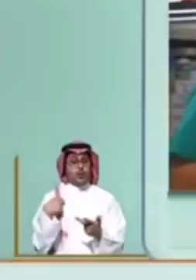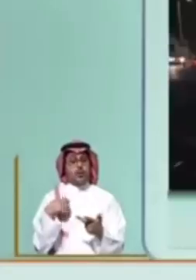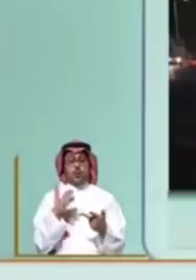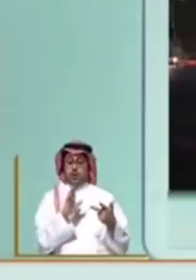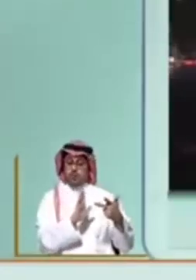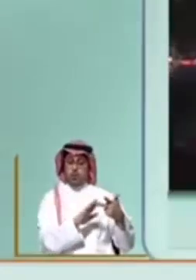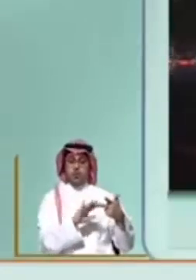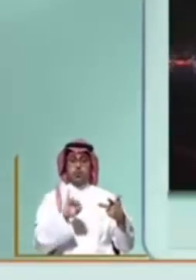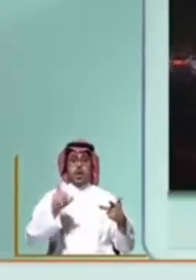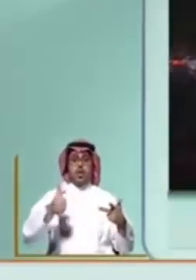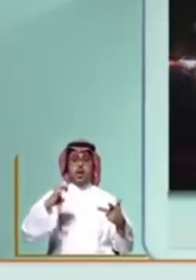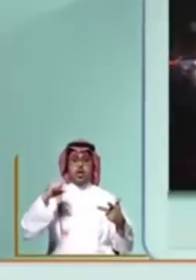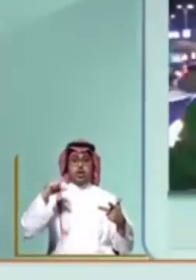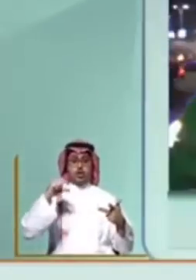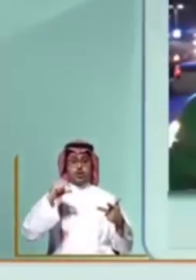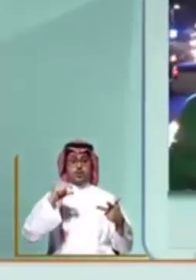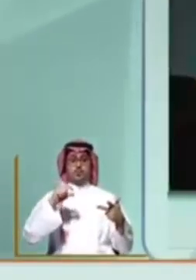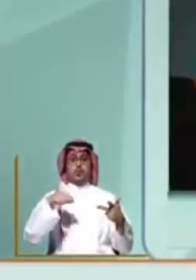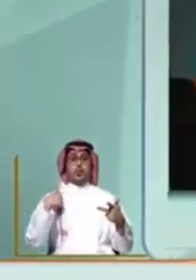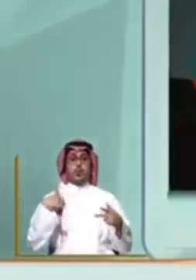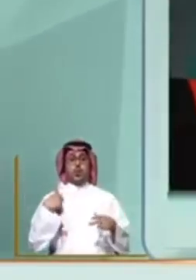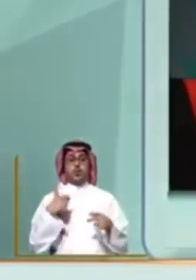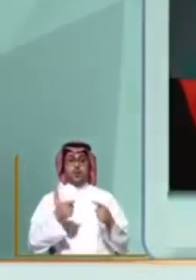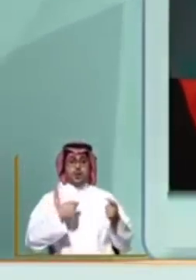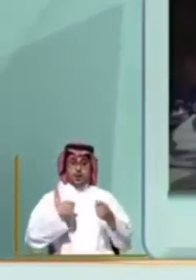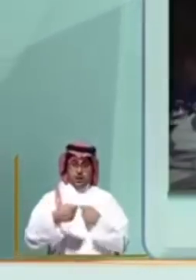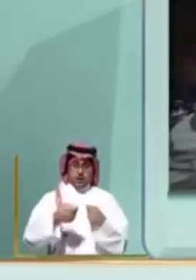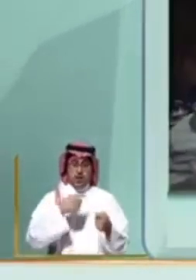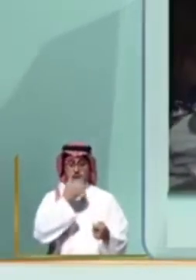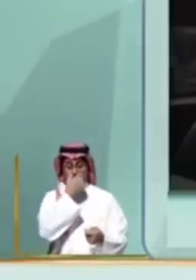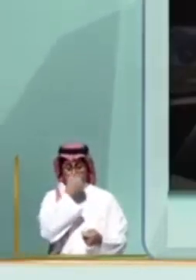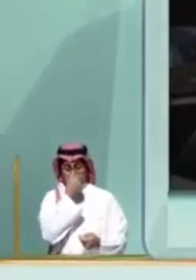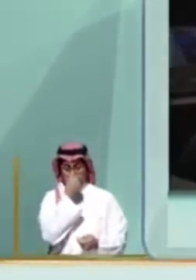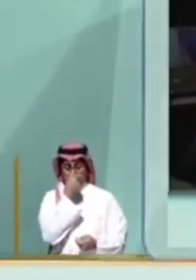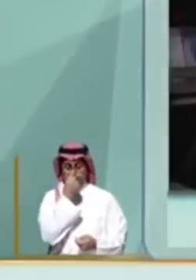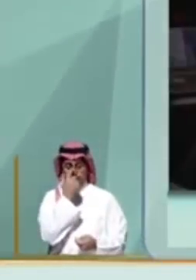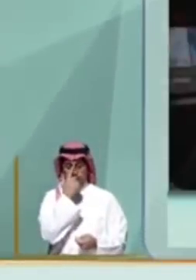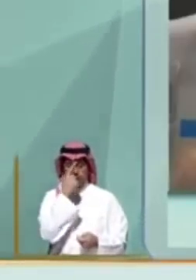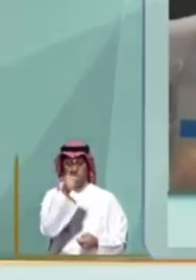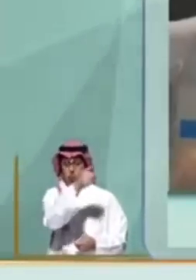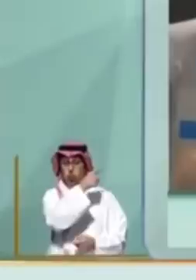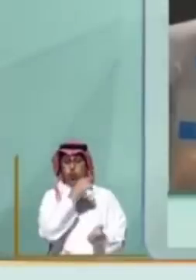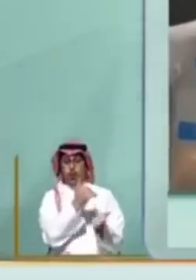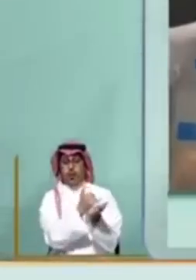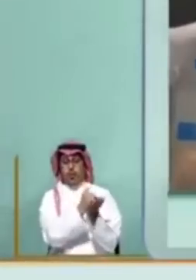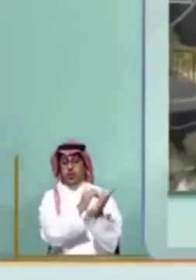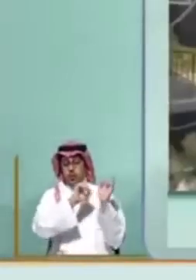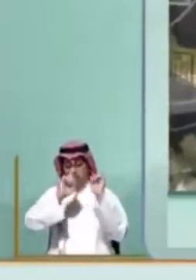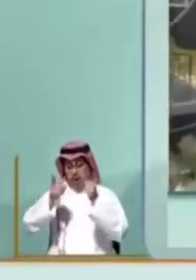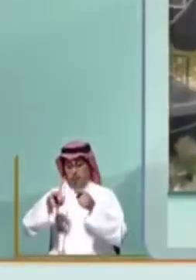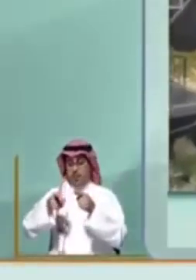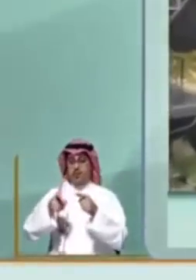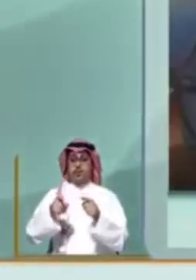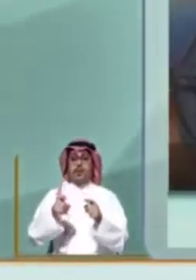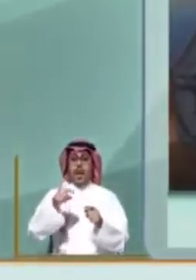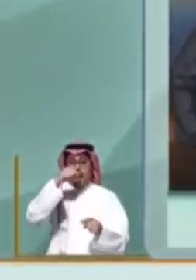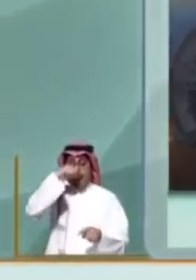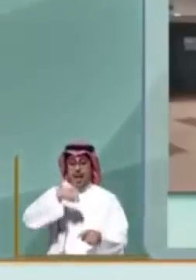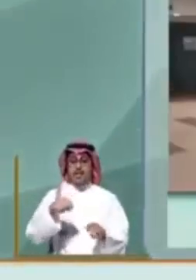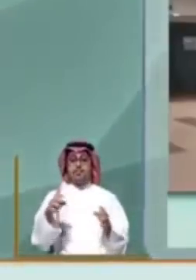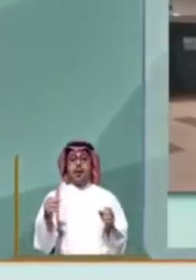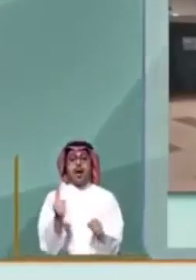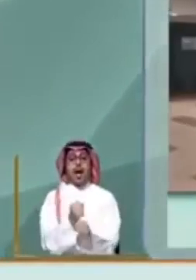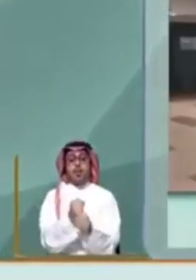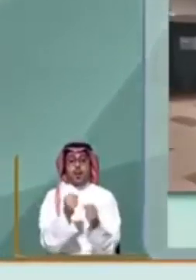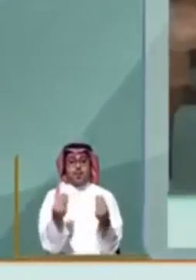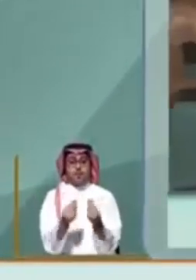مجد الحقيل، وبإشراف ومتابعة أيضا من معالي أمير المنطقة الشرقية. الجولات المستمرة ودائما تقوم